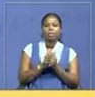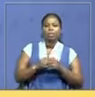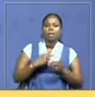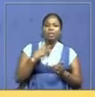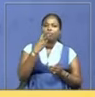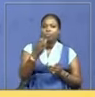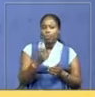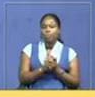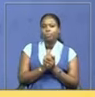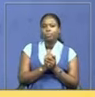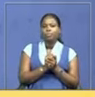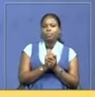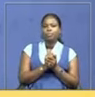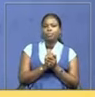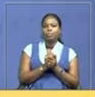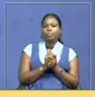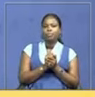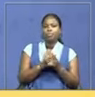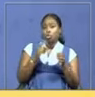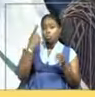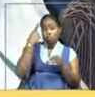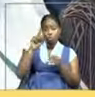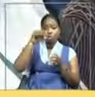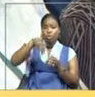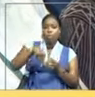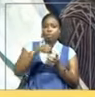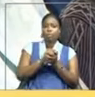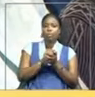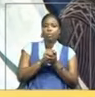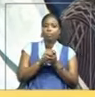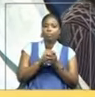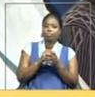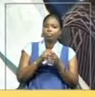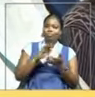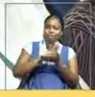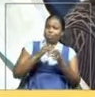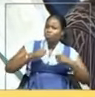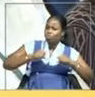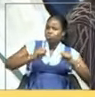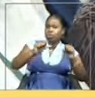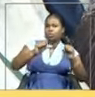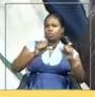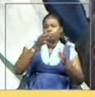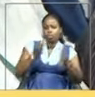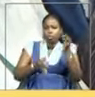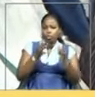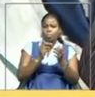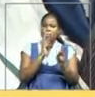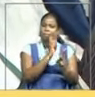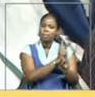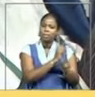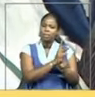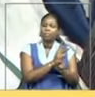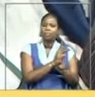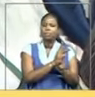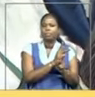système judiciaire afin qu'il inspire davantage confiance au justiciable et préserve sa